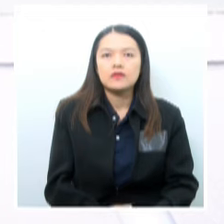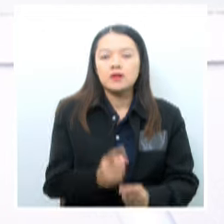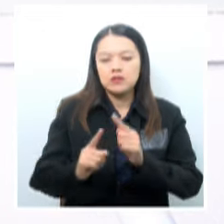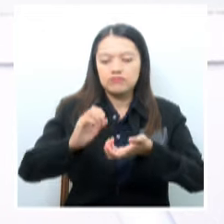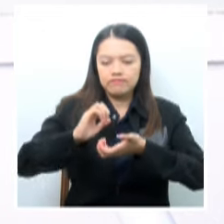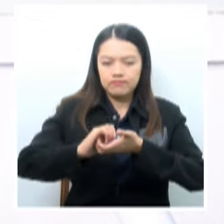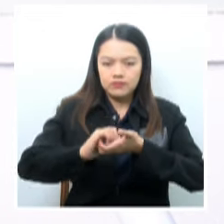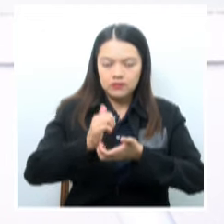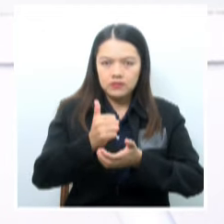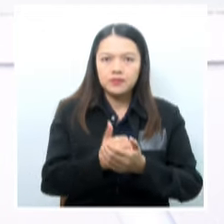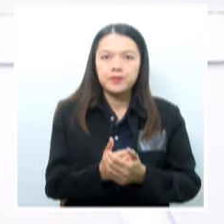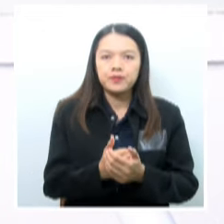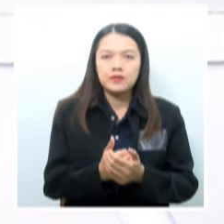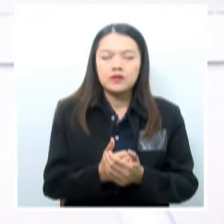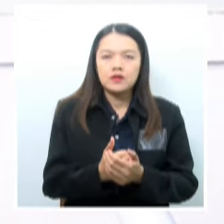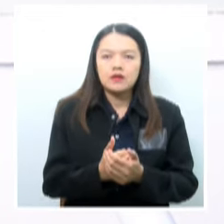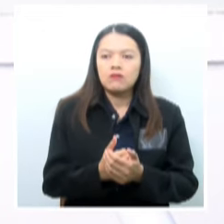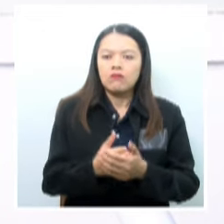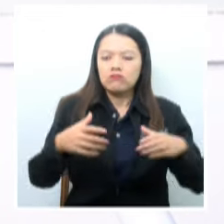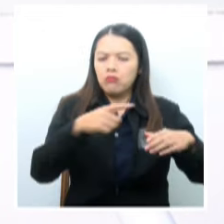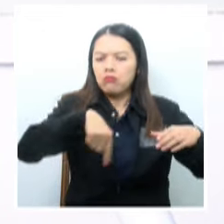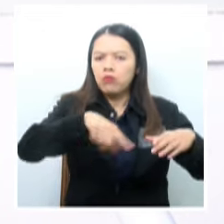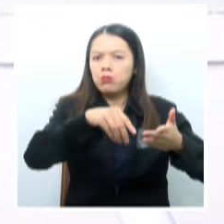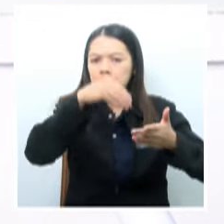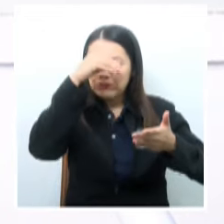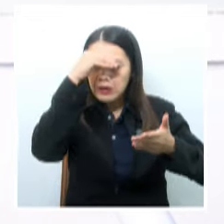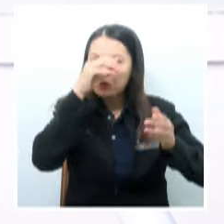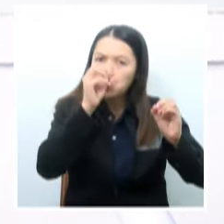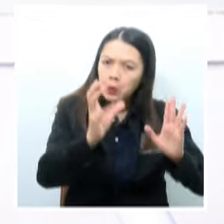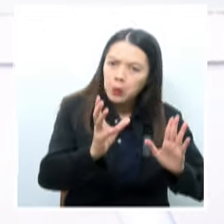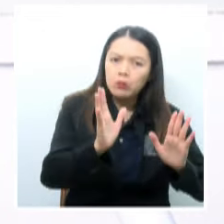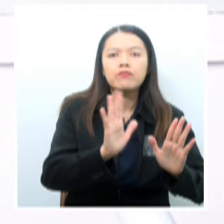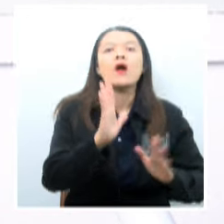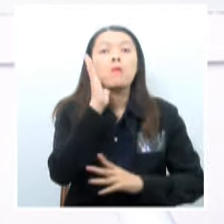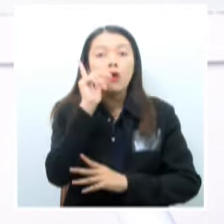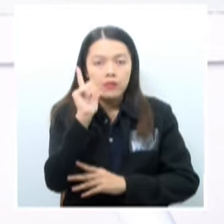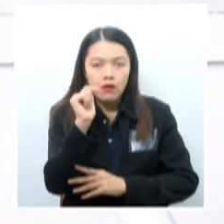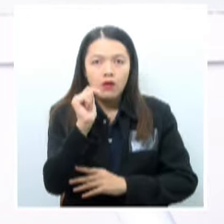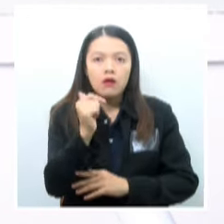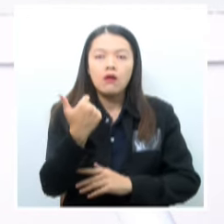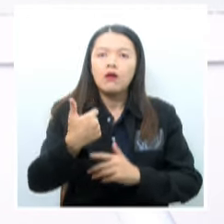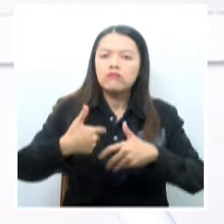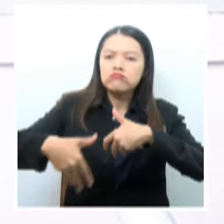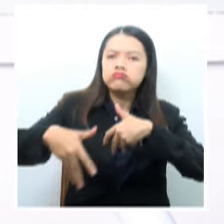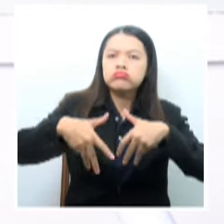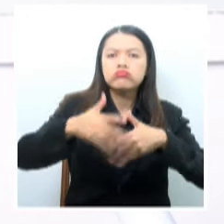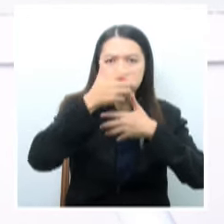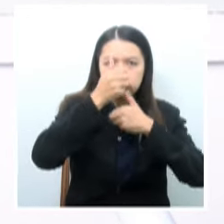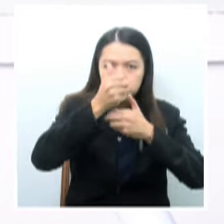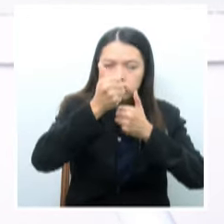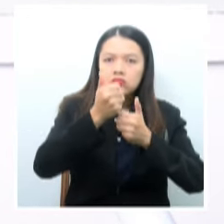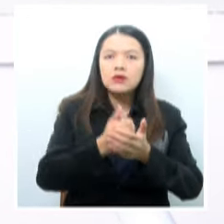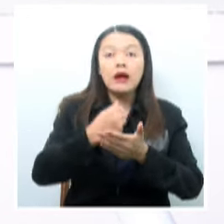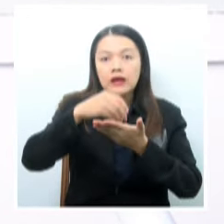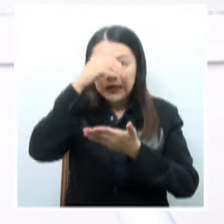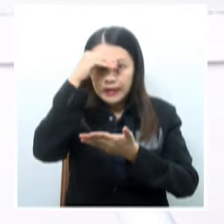ะไม่จำเป็นว่าจะต้องเป็นผู้ที่อยู่ในวงการศึกษาเท่านั้นนะคะไม่ว่าจะเป็นท่านผู้ปกครองพี่น้องประชาชนทั่วไปที่สนใจหรือว่าจะเป็นน้องๆ